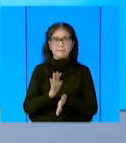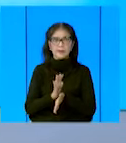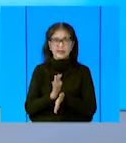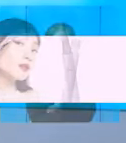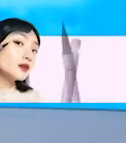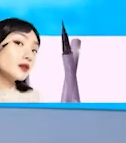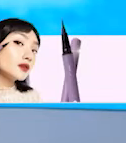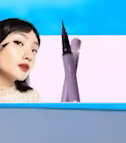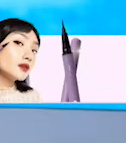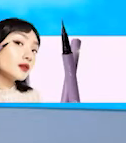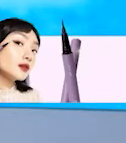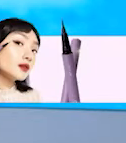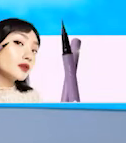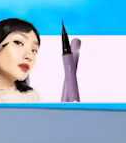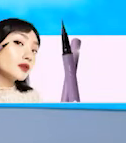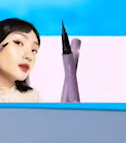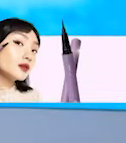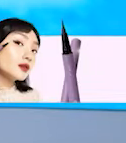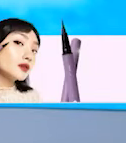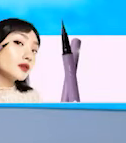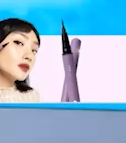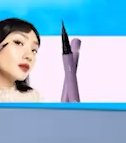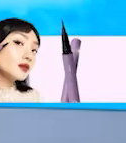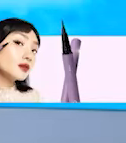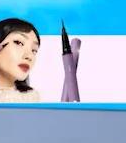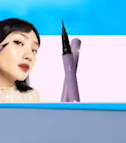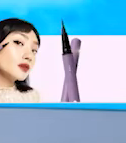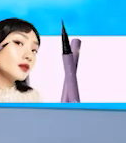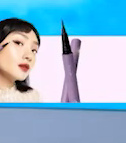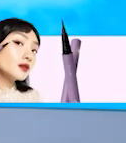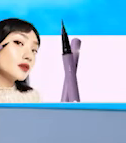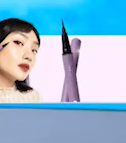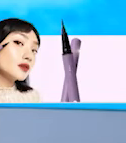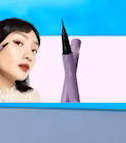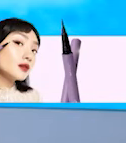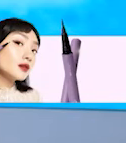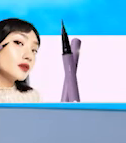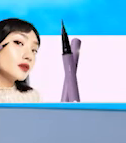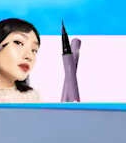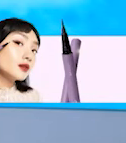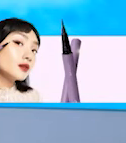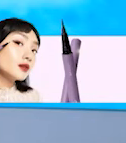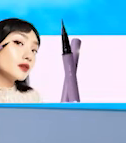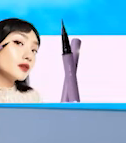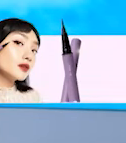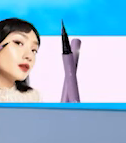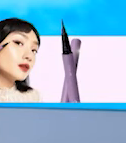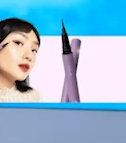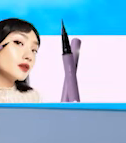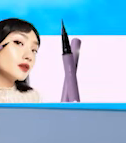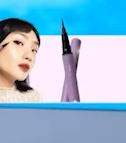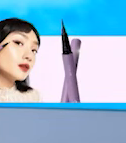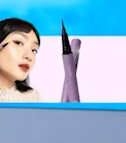Mantan Menteri Pertanian Syahrul Yasin Limpo divonis 10 tahun penjara dalam kasus pemerasan dua anak buahnya. Sidang vonis sempat diwarnai